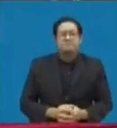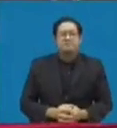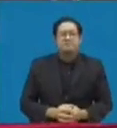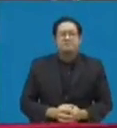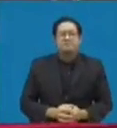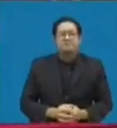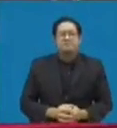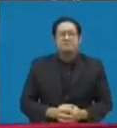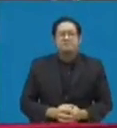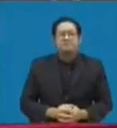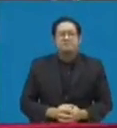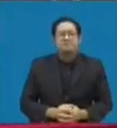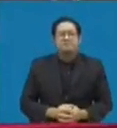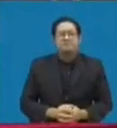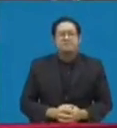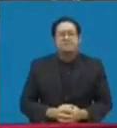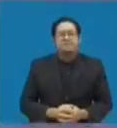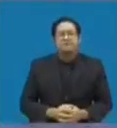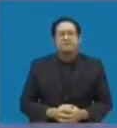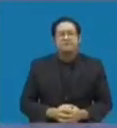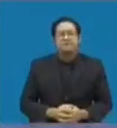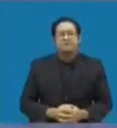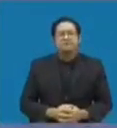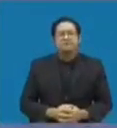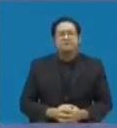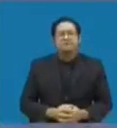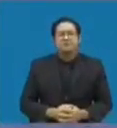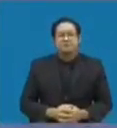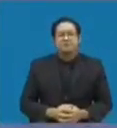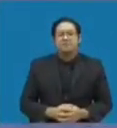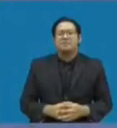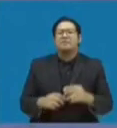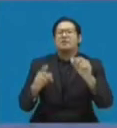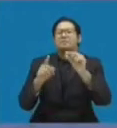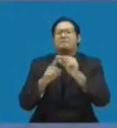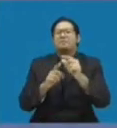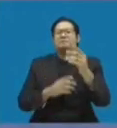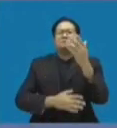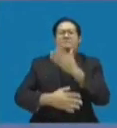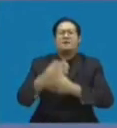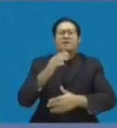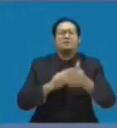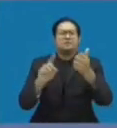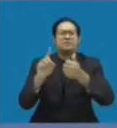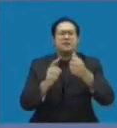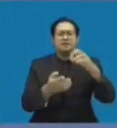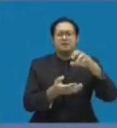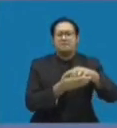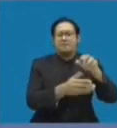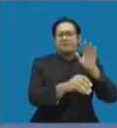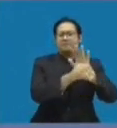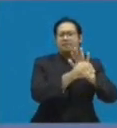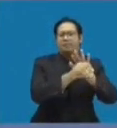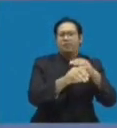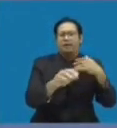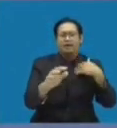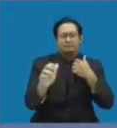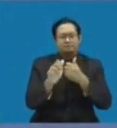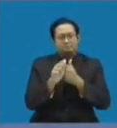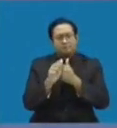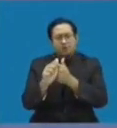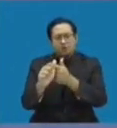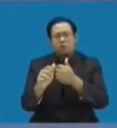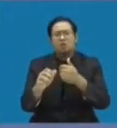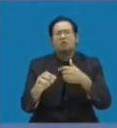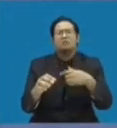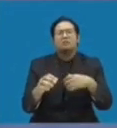Hai mengikuti penyelenggaraan peparnas ke-16 di Papua Saya